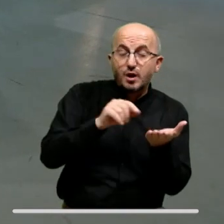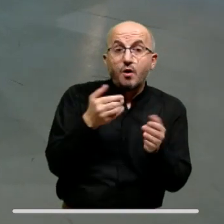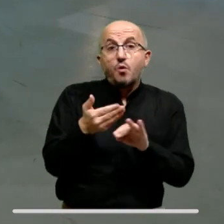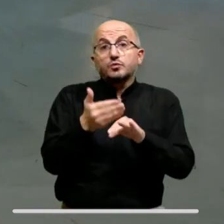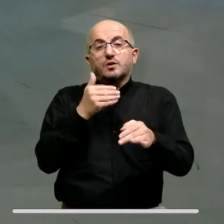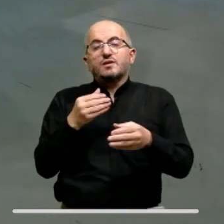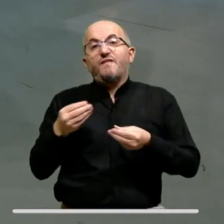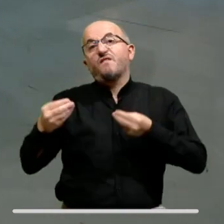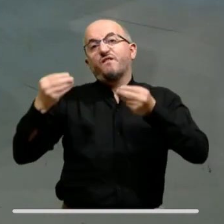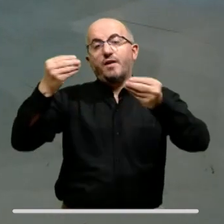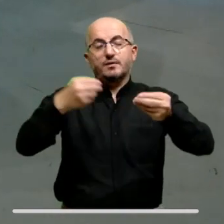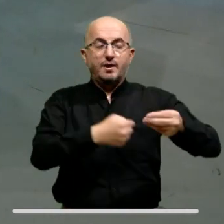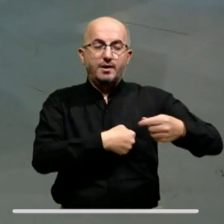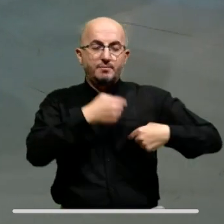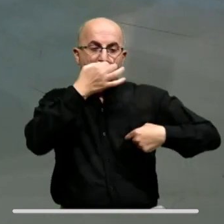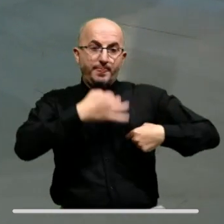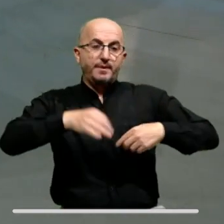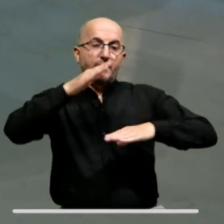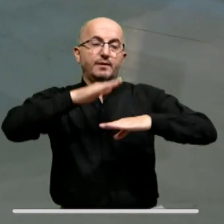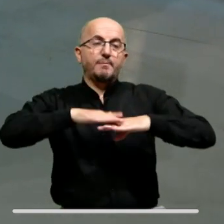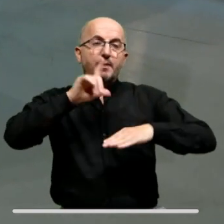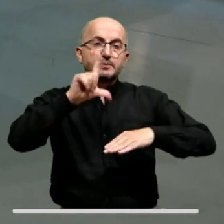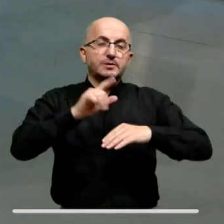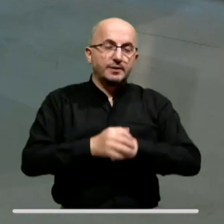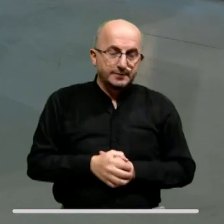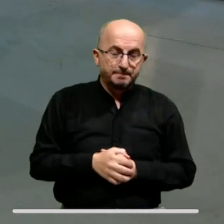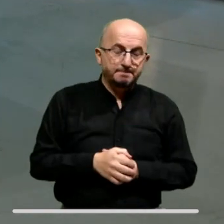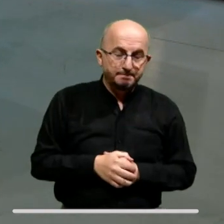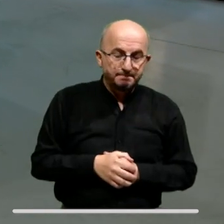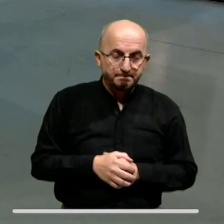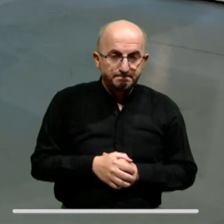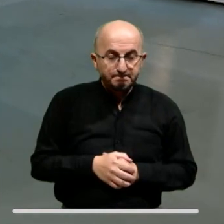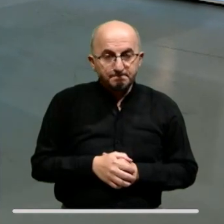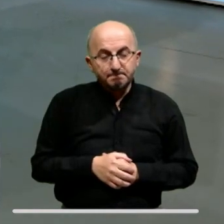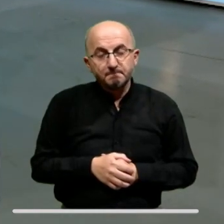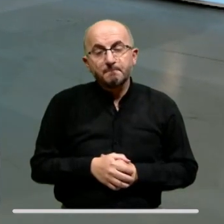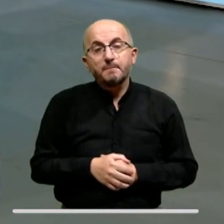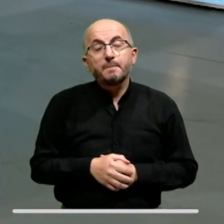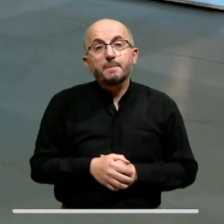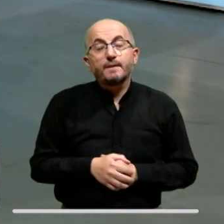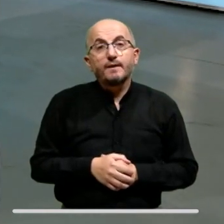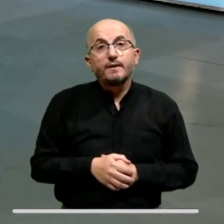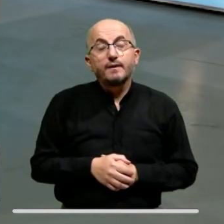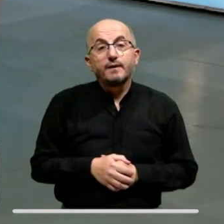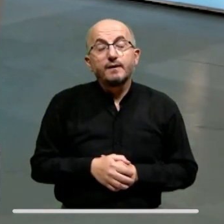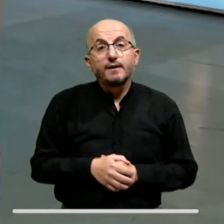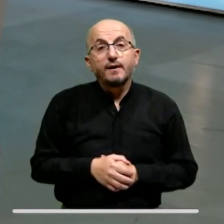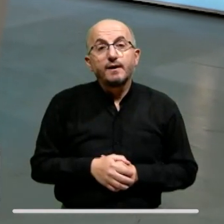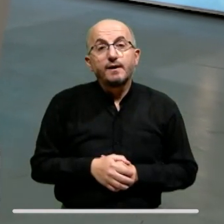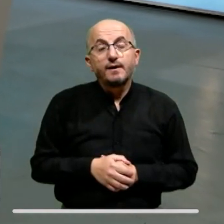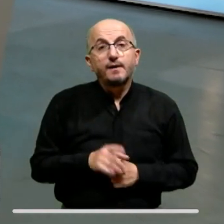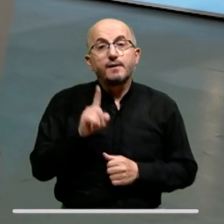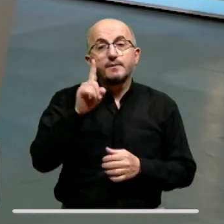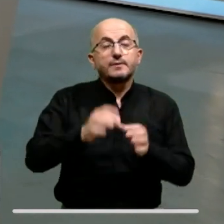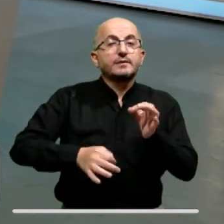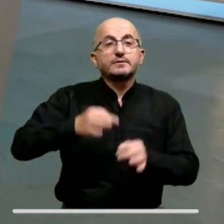bizim kalben hiç olmasa niyetini yapmamız lazım. Aynen. Bu niyetin muhakkak surette yapılması gerekir. Bir